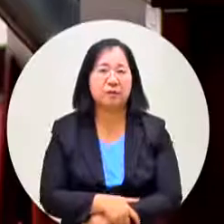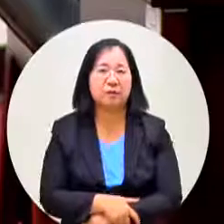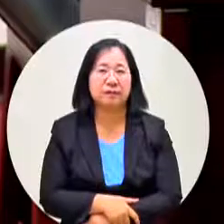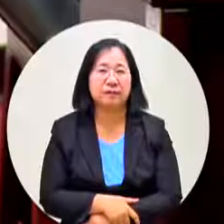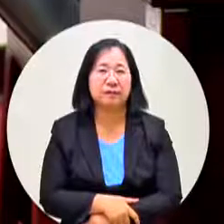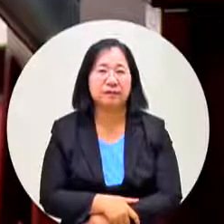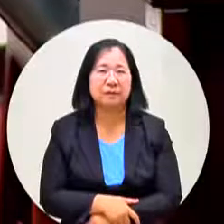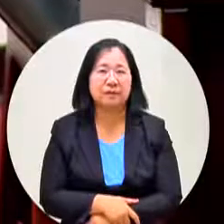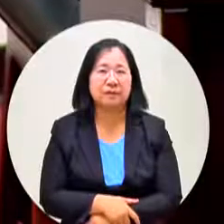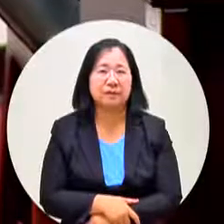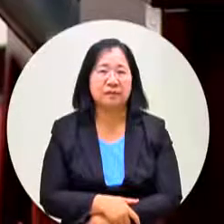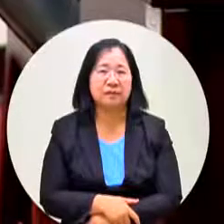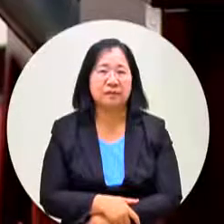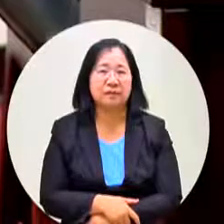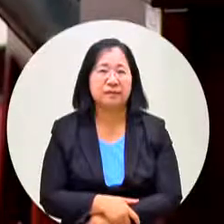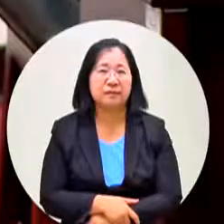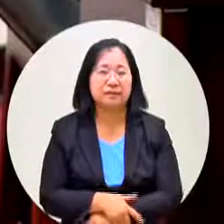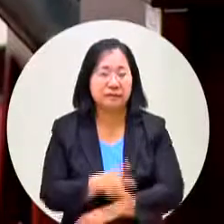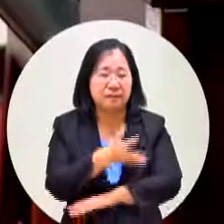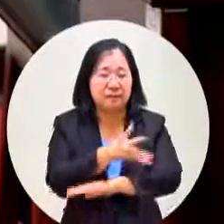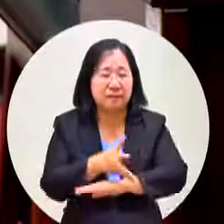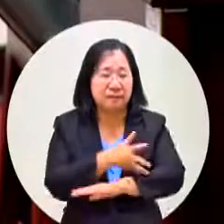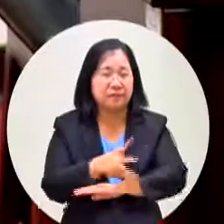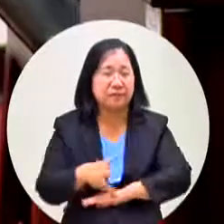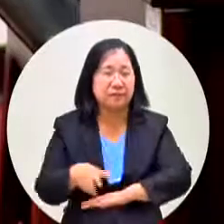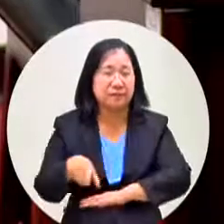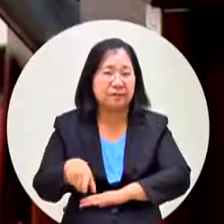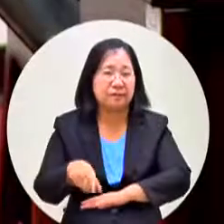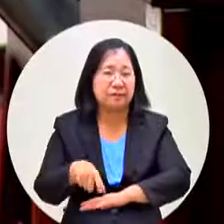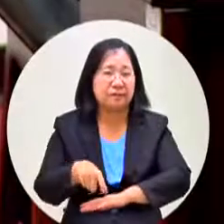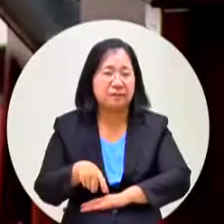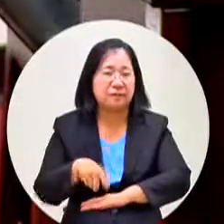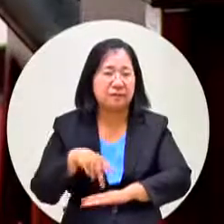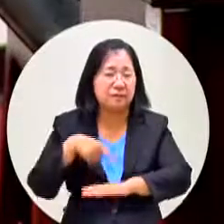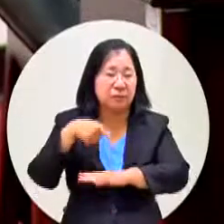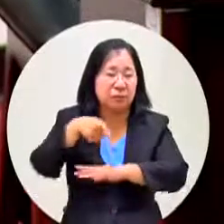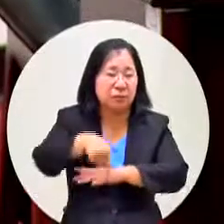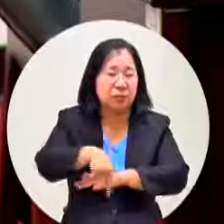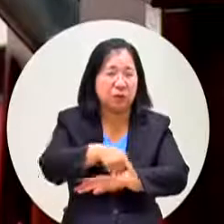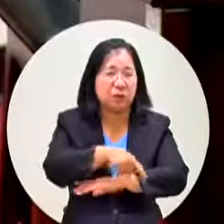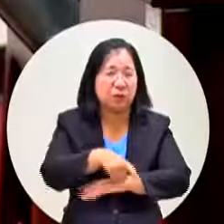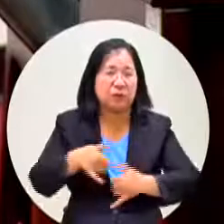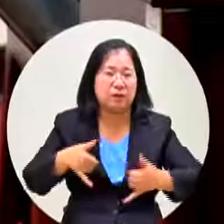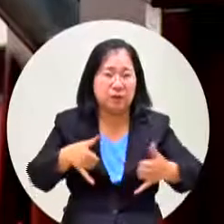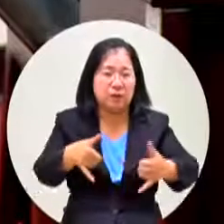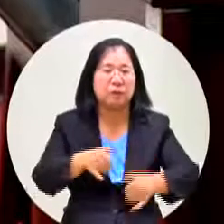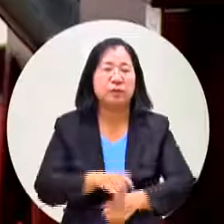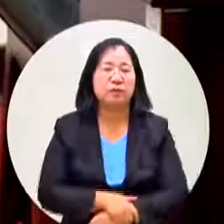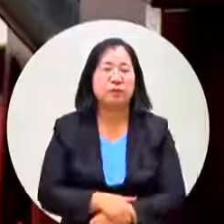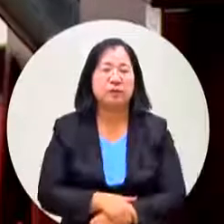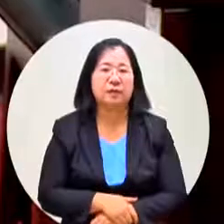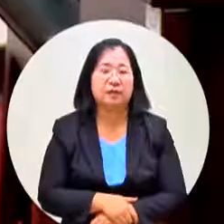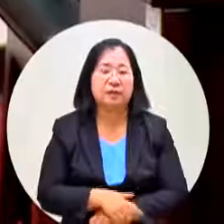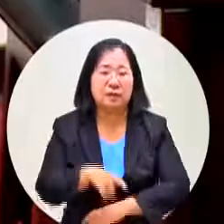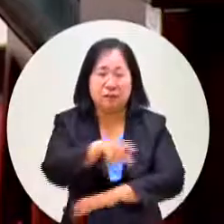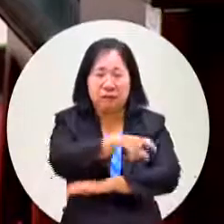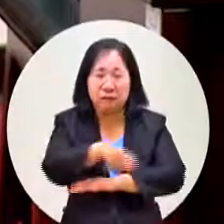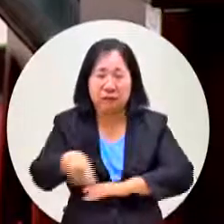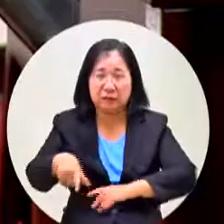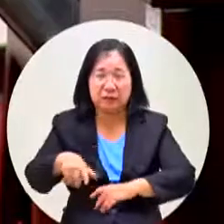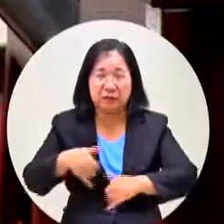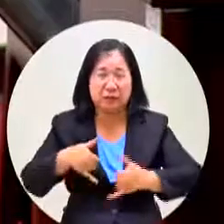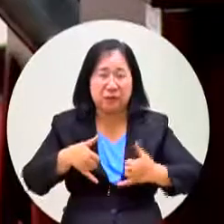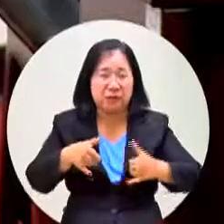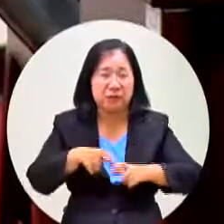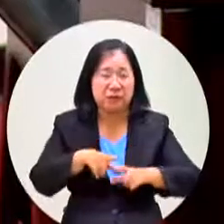这排水得下来较紧啦吼，啊，要清嘛较方便啦。第二就是讲，伊伫这个所在吼，伊这